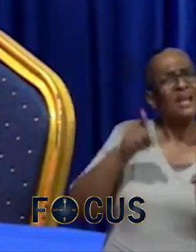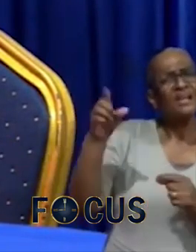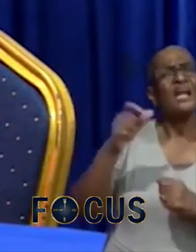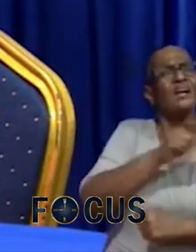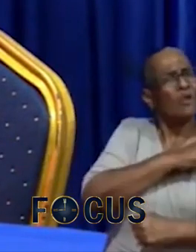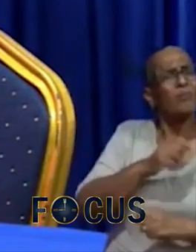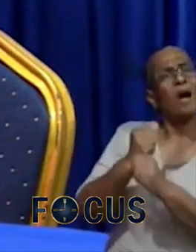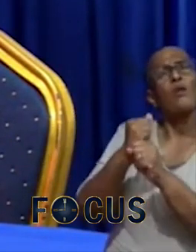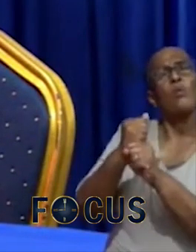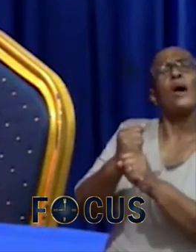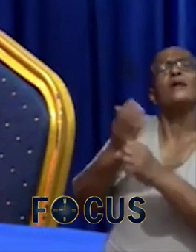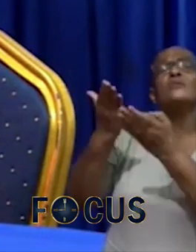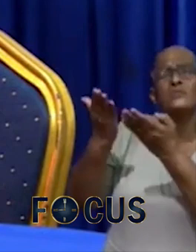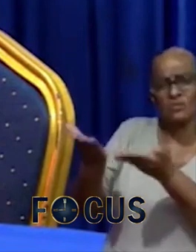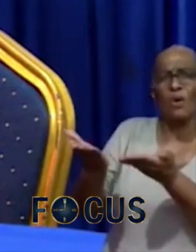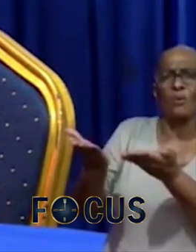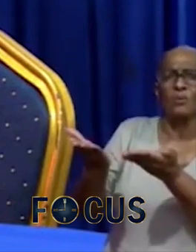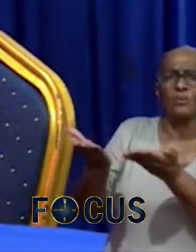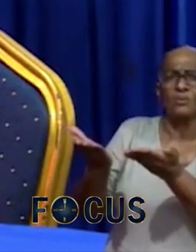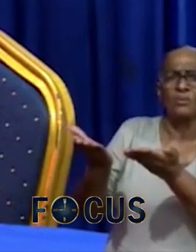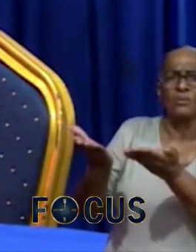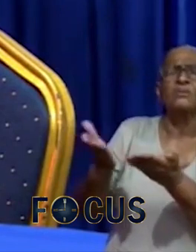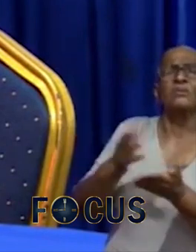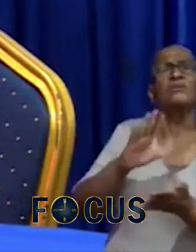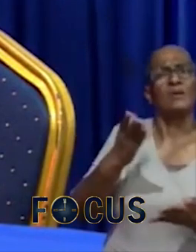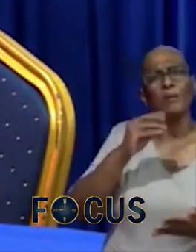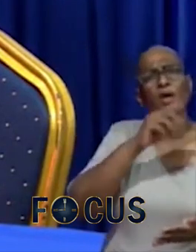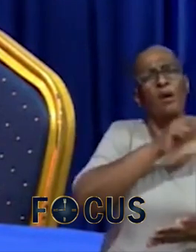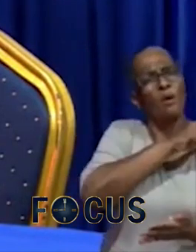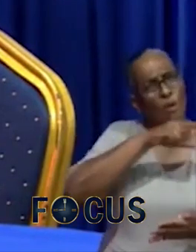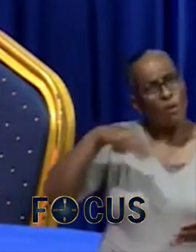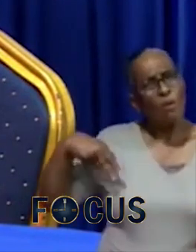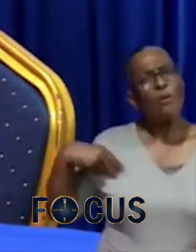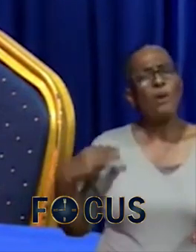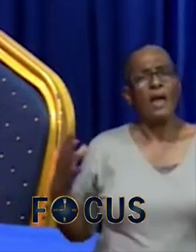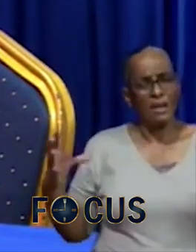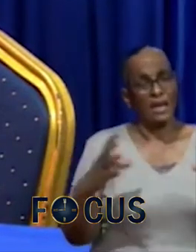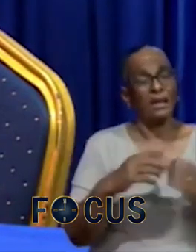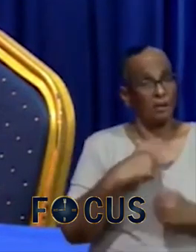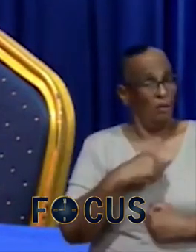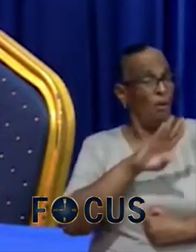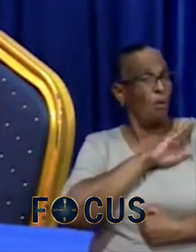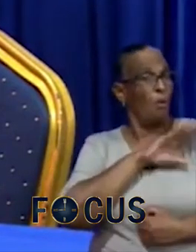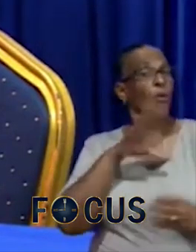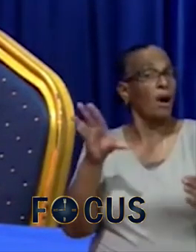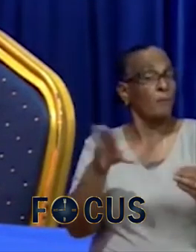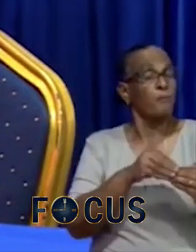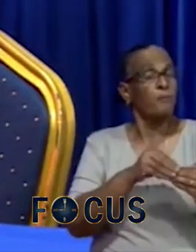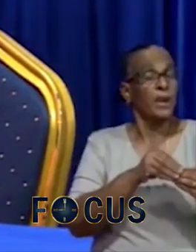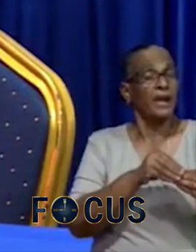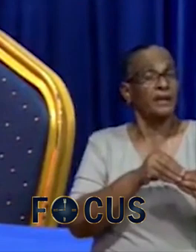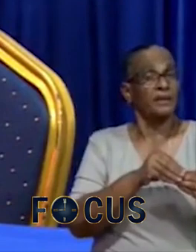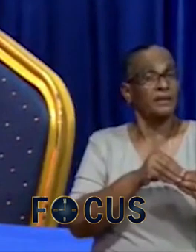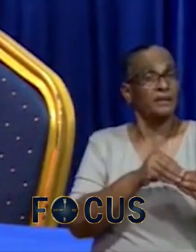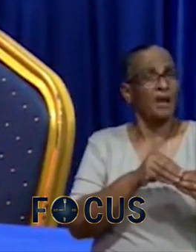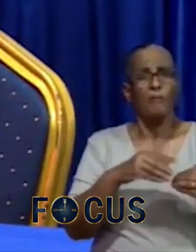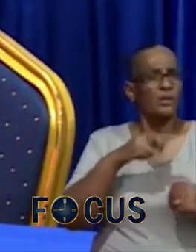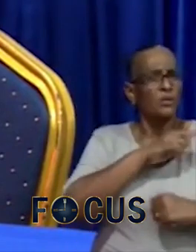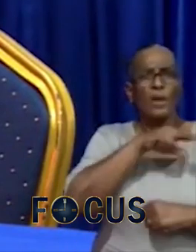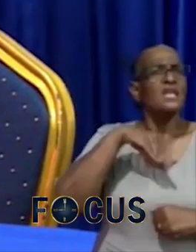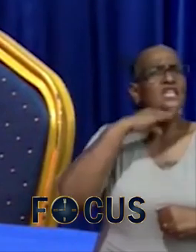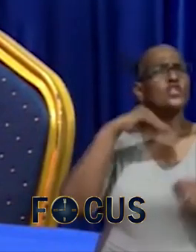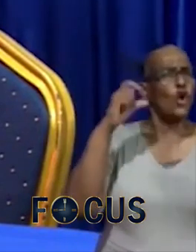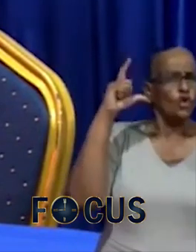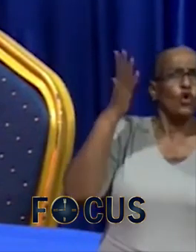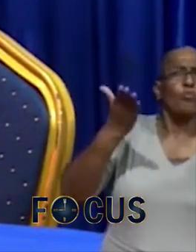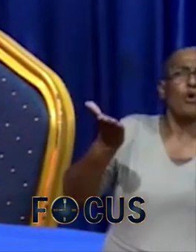dat wij, en ik praat over wij omdat ik er ook in zit als Surinamer, dat we waarschijnlijk niet voldoende bewust zijn